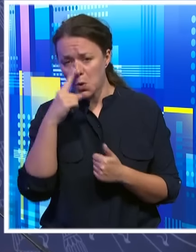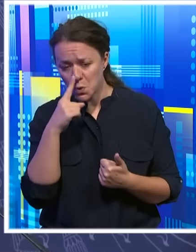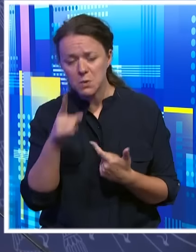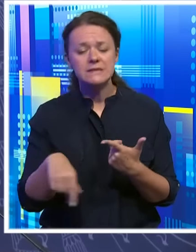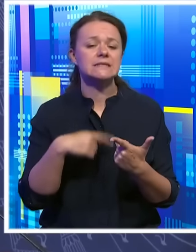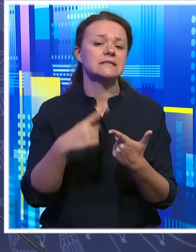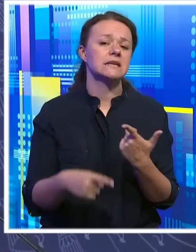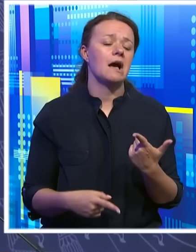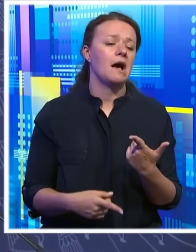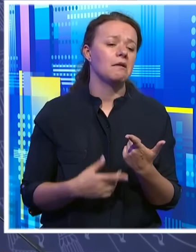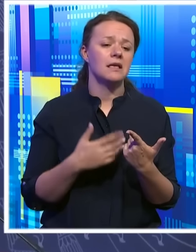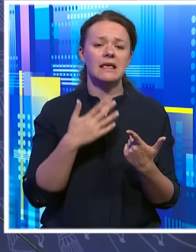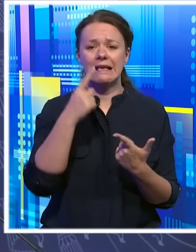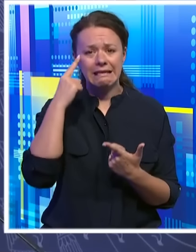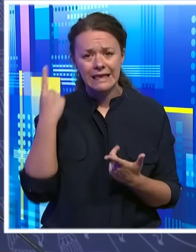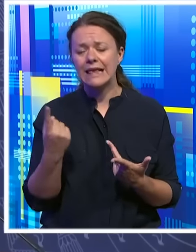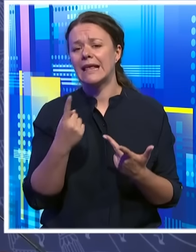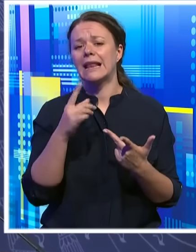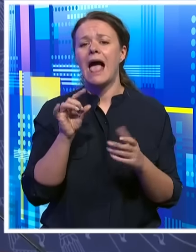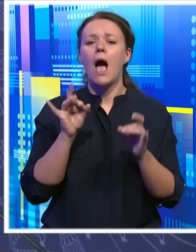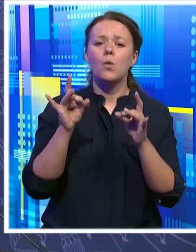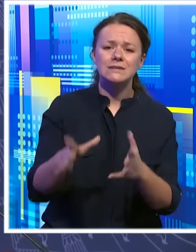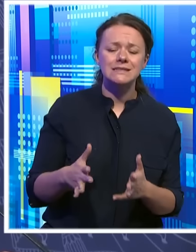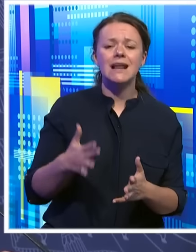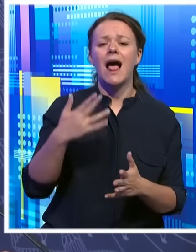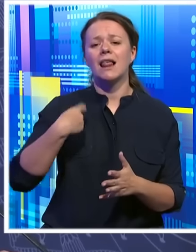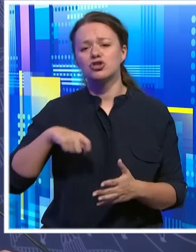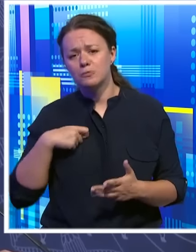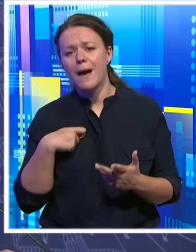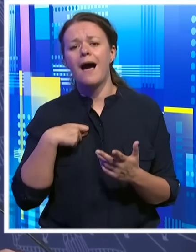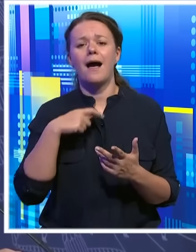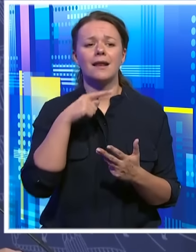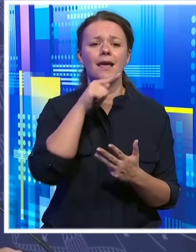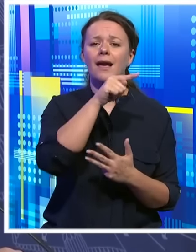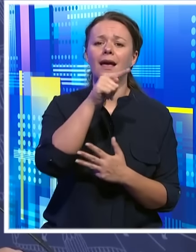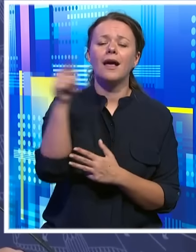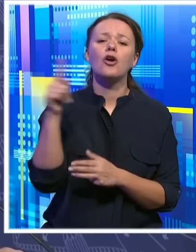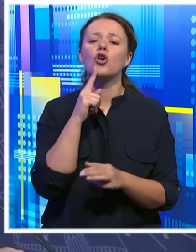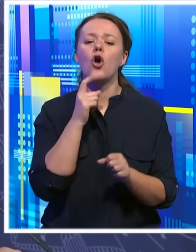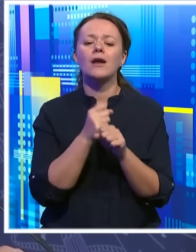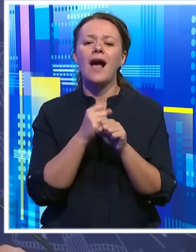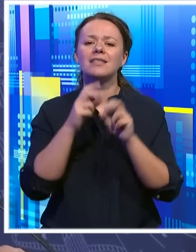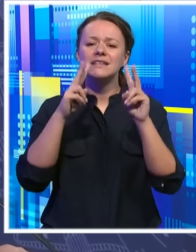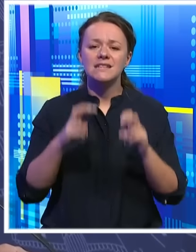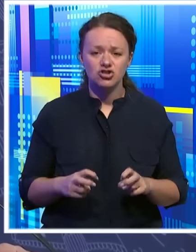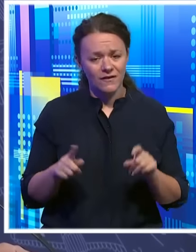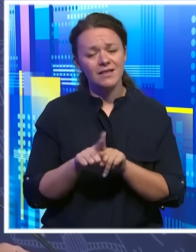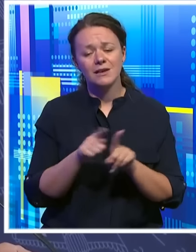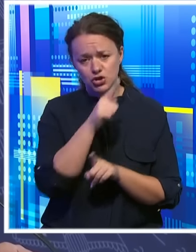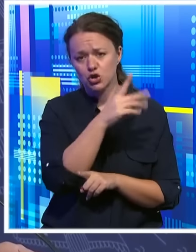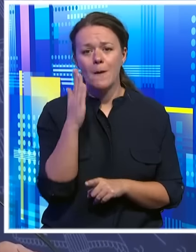i kineske, i australijske, i španske, i svih onih koji vrše istraživanja i američke u našoj